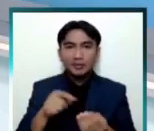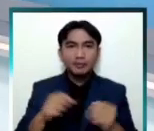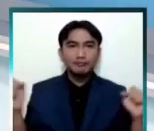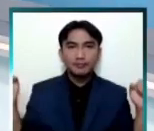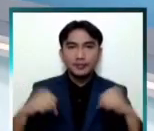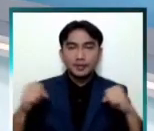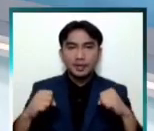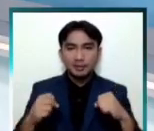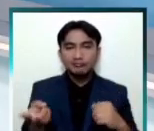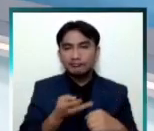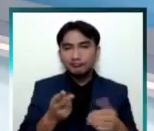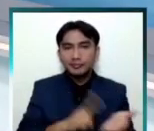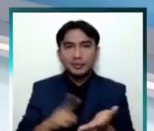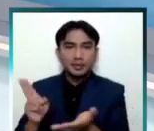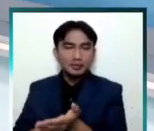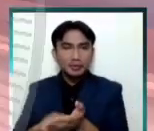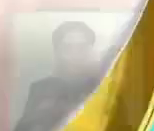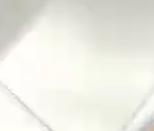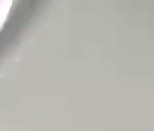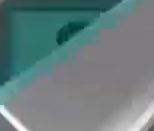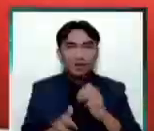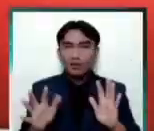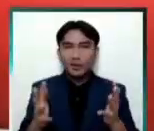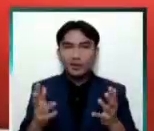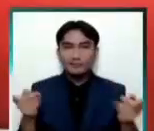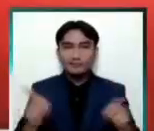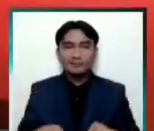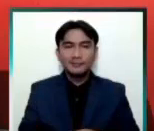ng kasunduan. Per report si John Consulta.